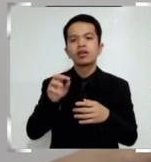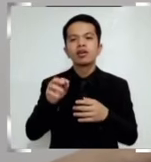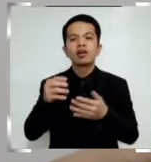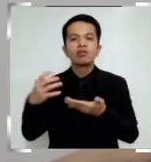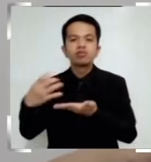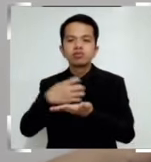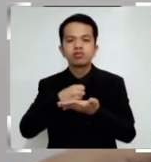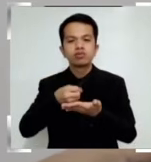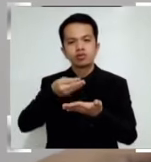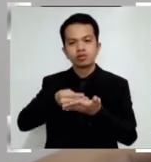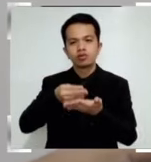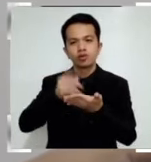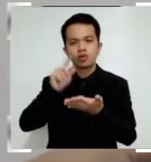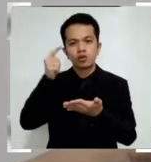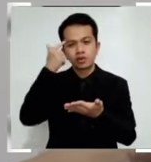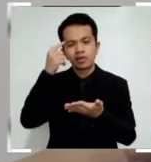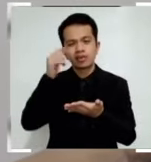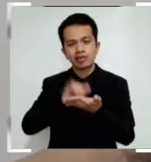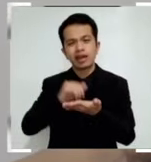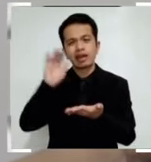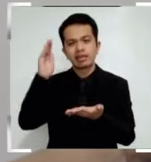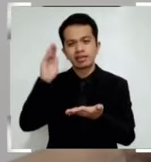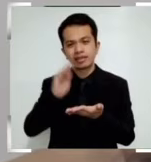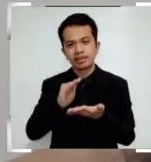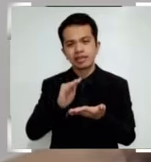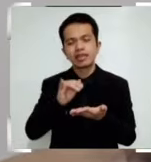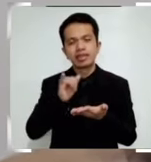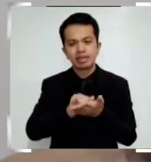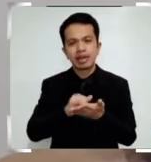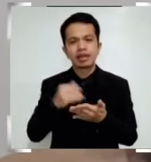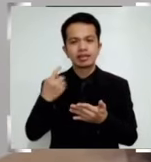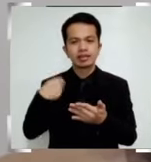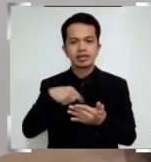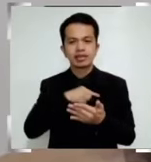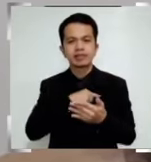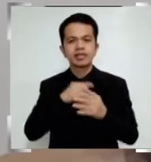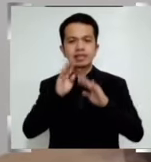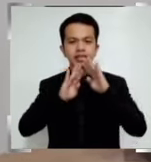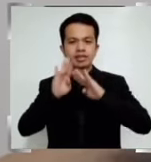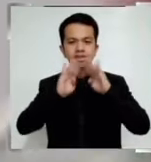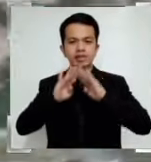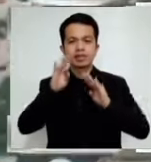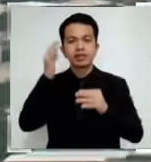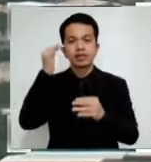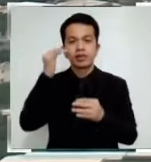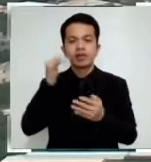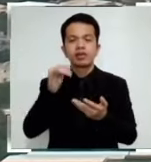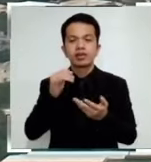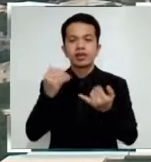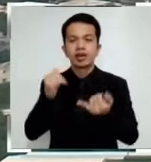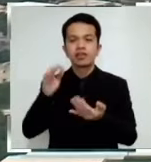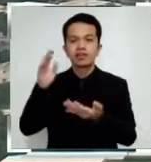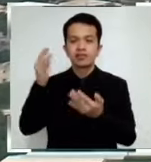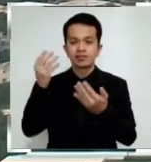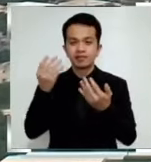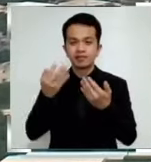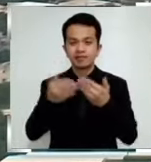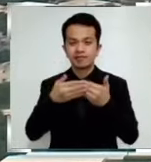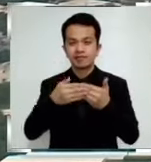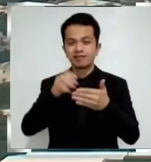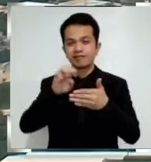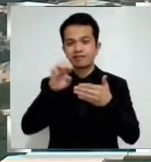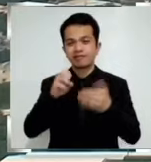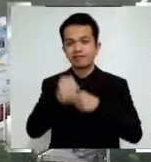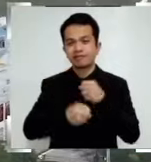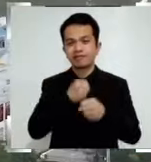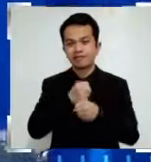yun. Malaking dagok po yun sa amin kasi patapos na yung taon. Pag-uusapan naman ito ng Metro Manila